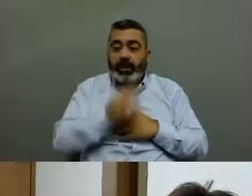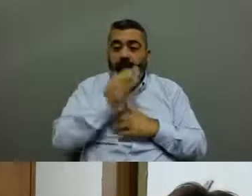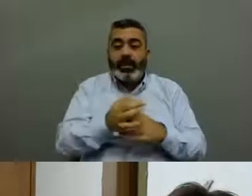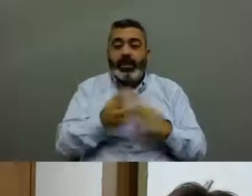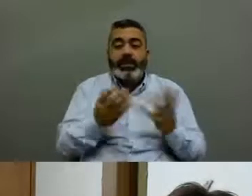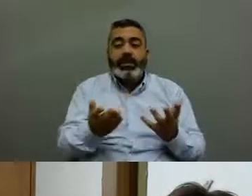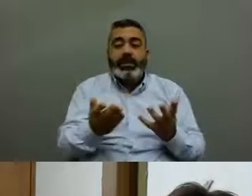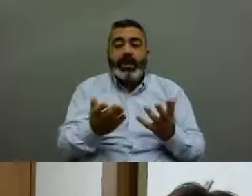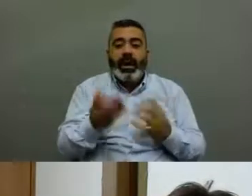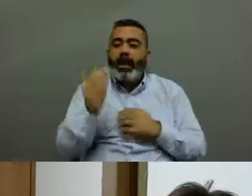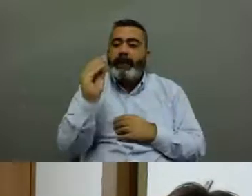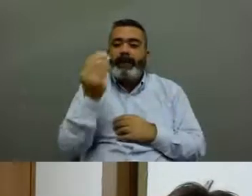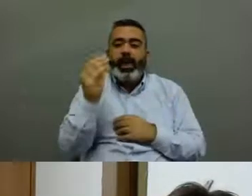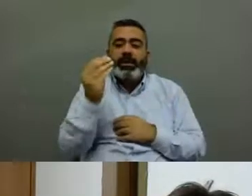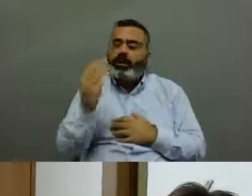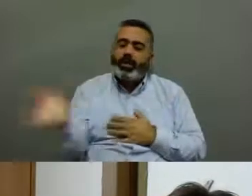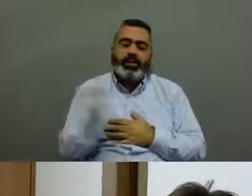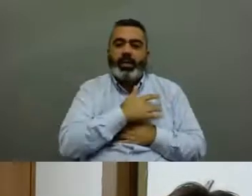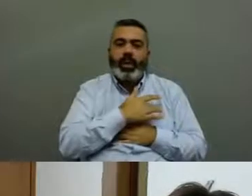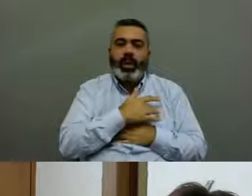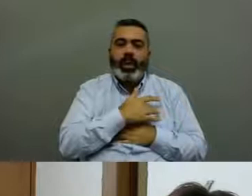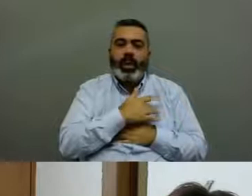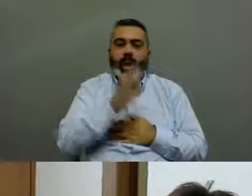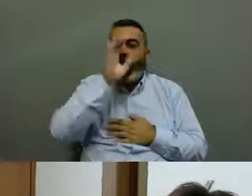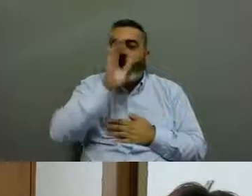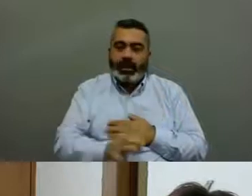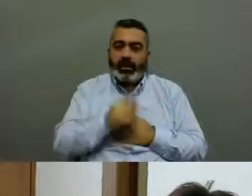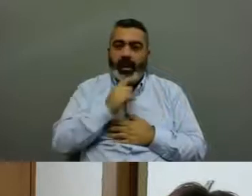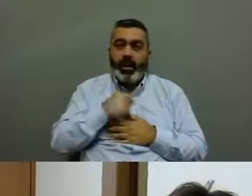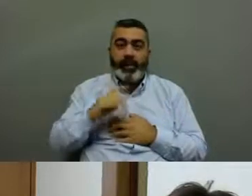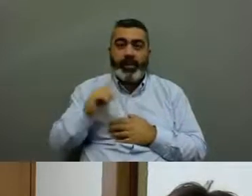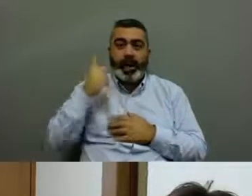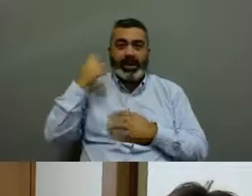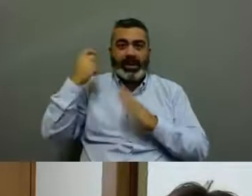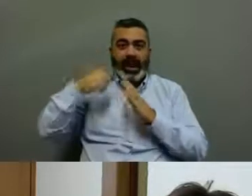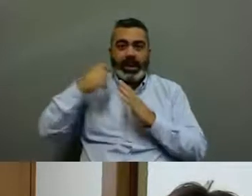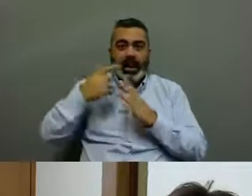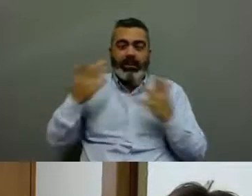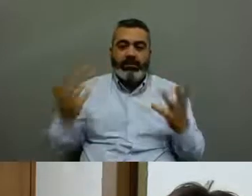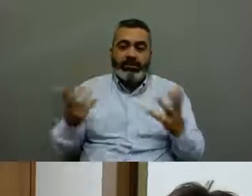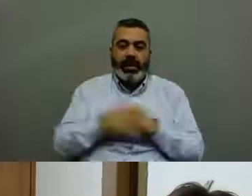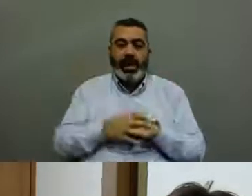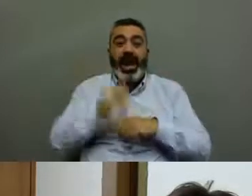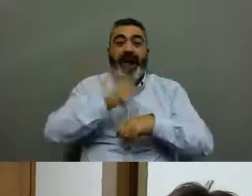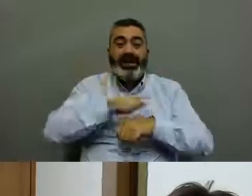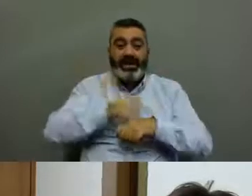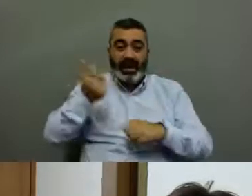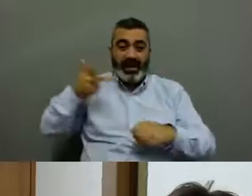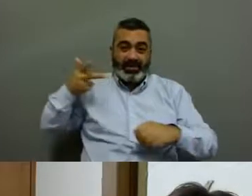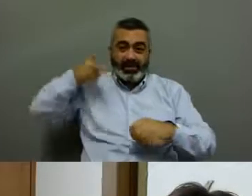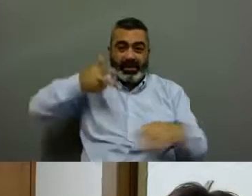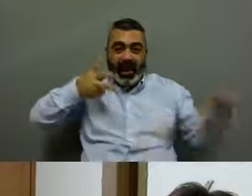αυτό το πολιτισμικό σοκ που εγώ πραγματικά το πάθα με την πρώτη ταινία, που εγώ παραπονιέμαι γιατί ένα αμάξι θα μου κλείσει τον